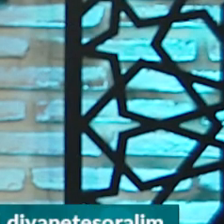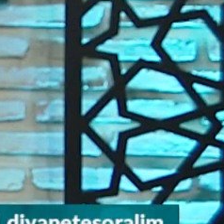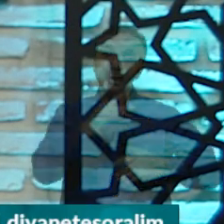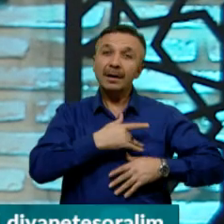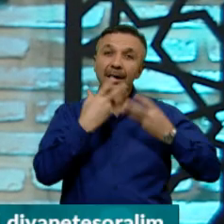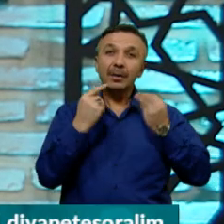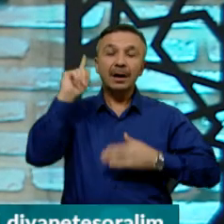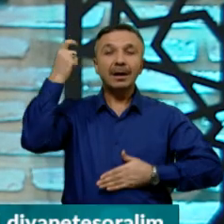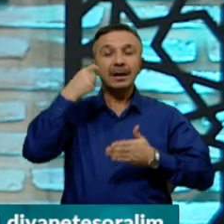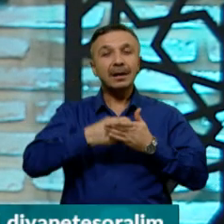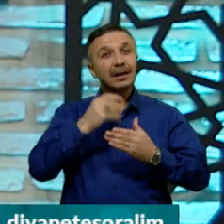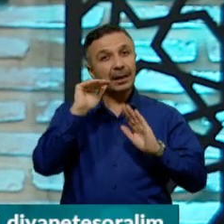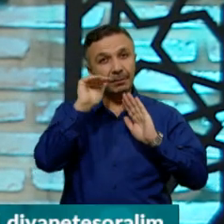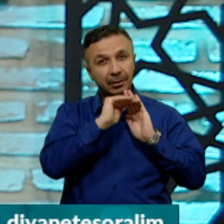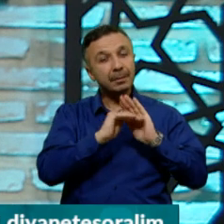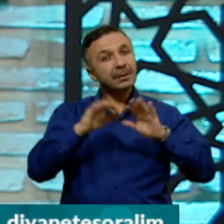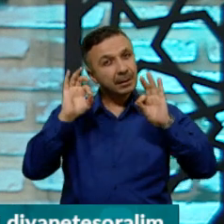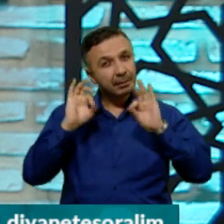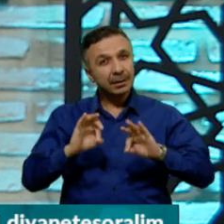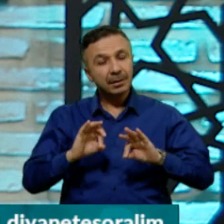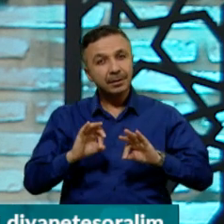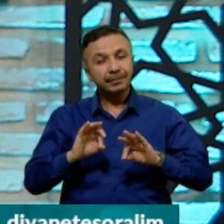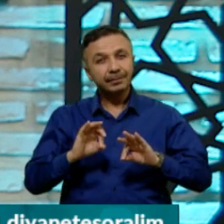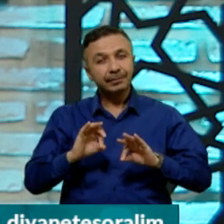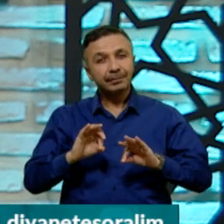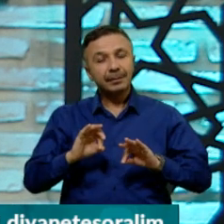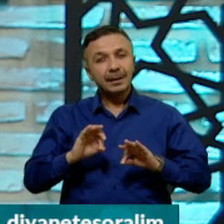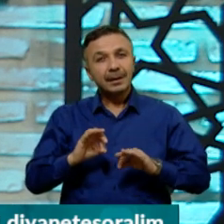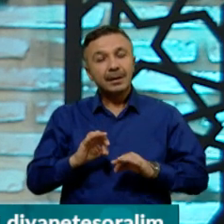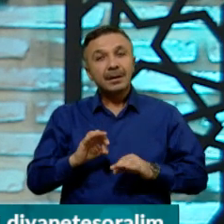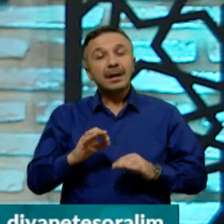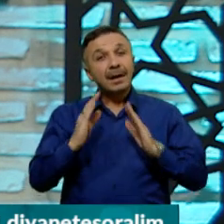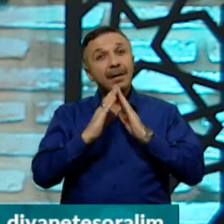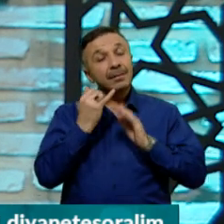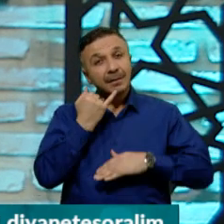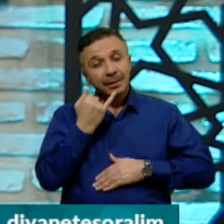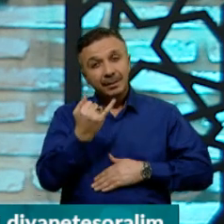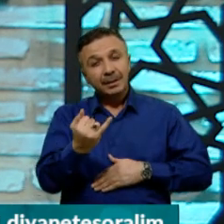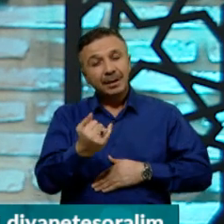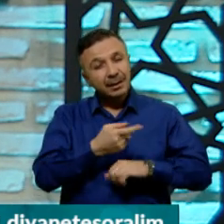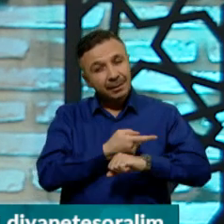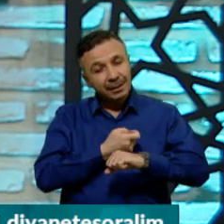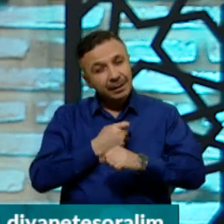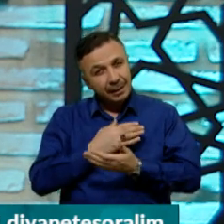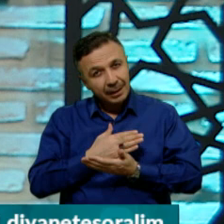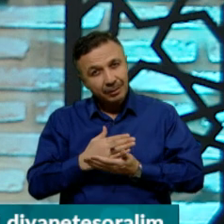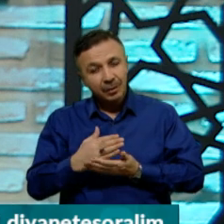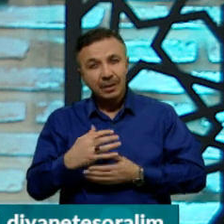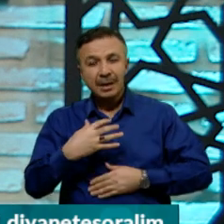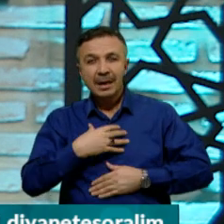Allah'ın adıyla programımıza başlayalım safalar bulduk sefer mahallelerimizde kabul ettiniz bizleri Yaklaşık bir saat boyunca